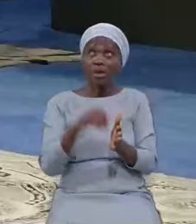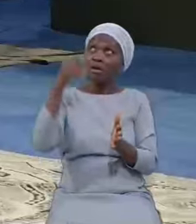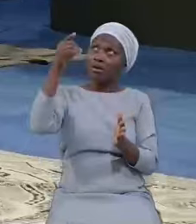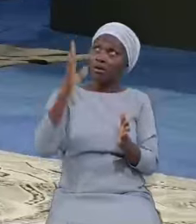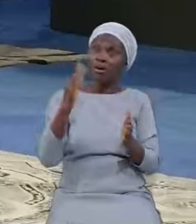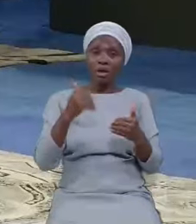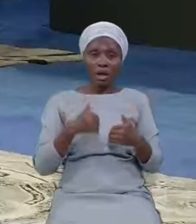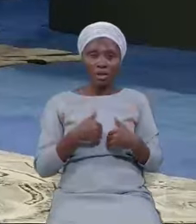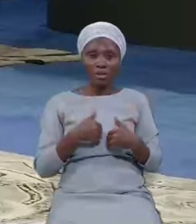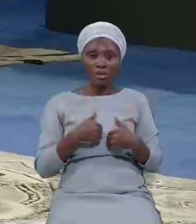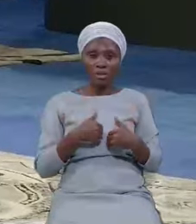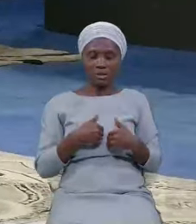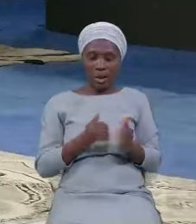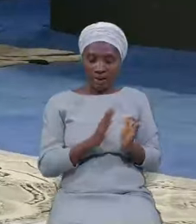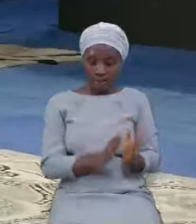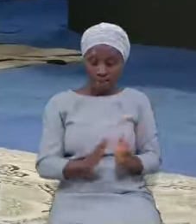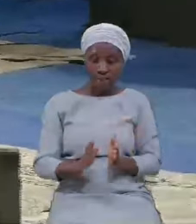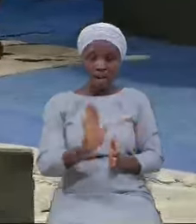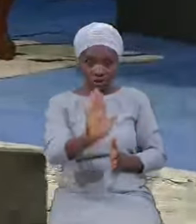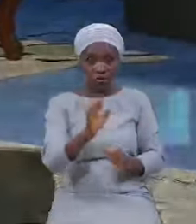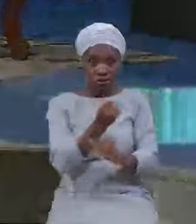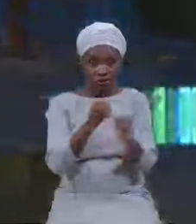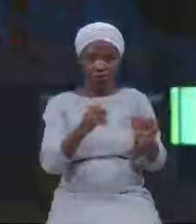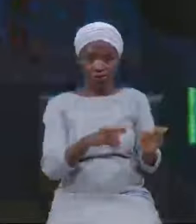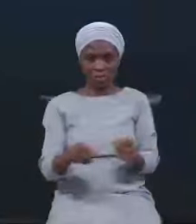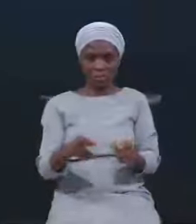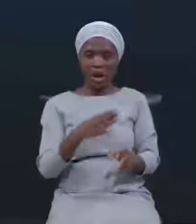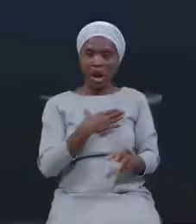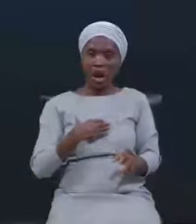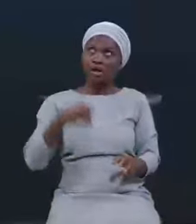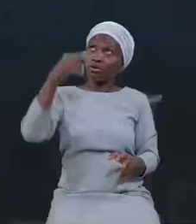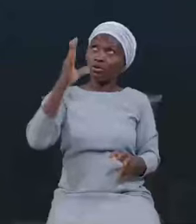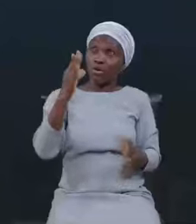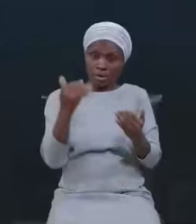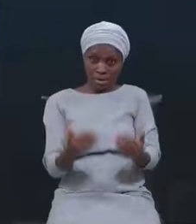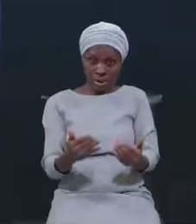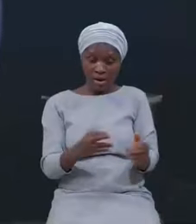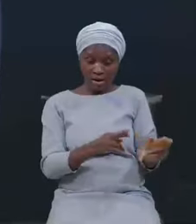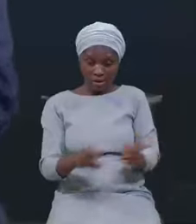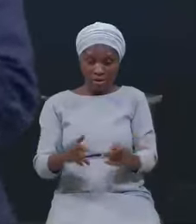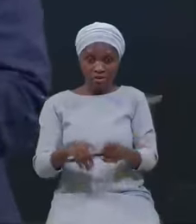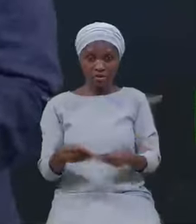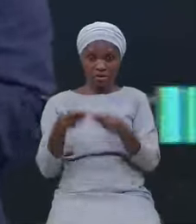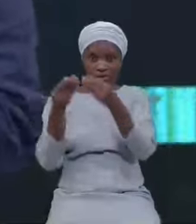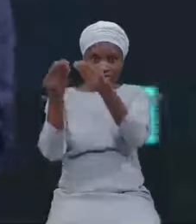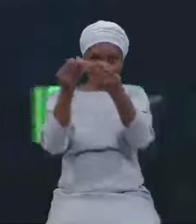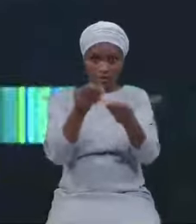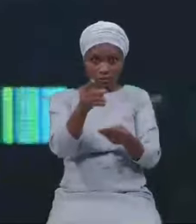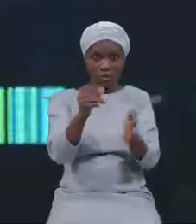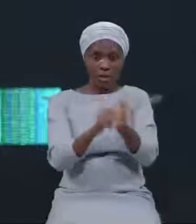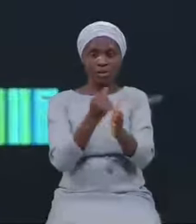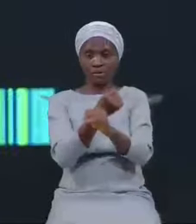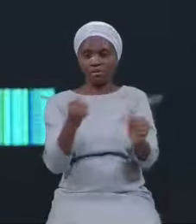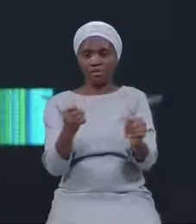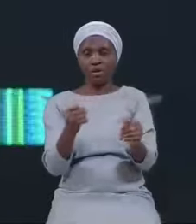Sachant que ce n'est pas des choses périssables. Dieu a planifié votre salut. Il est prêt à vous donner ce salut. Ce que je vous dis, vous